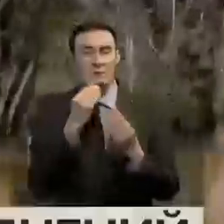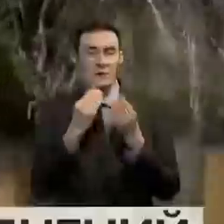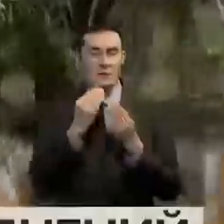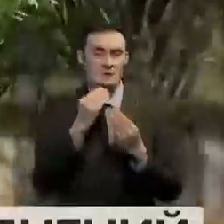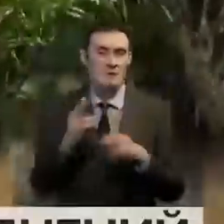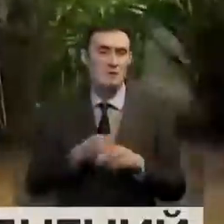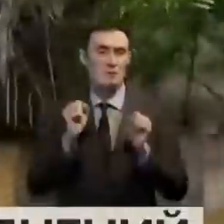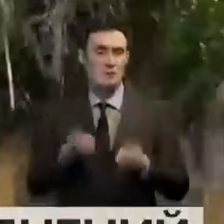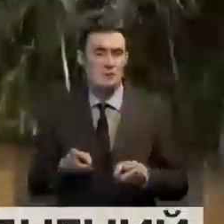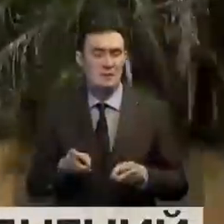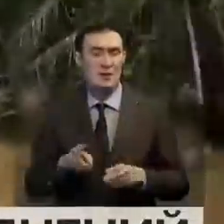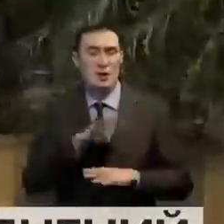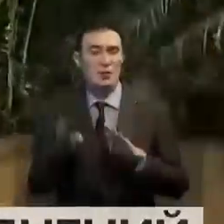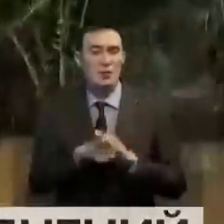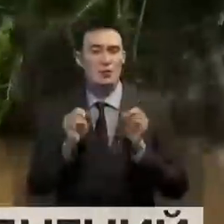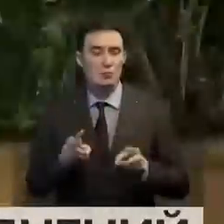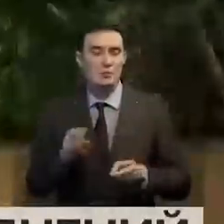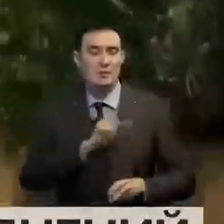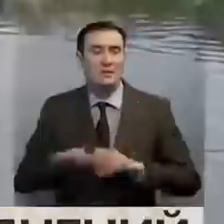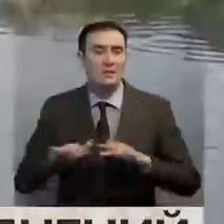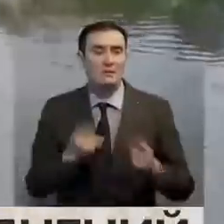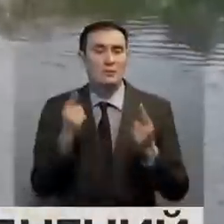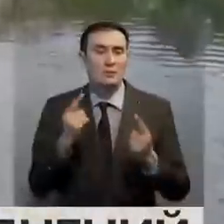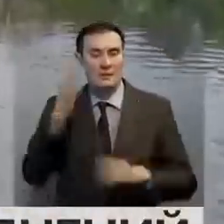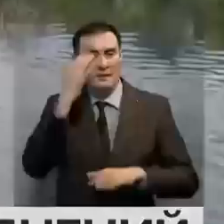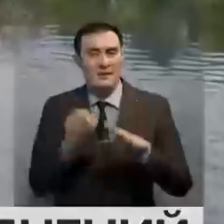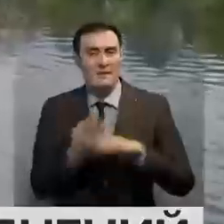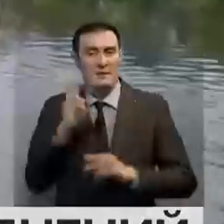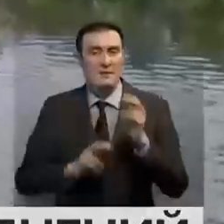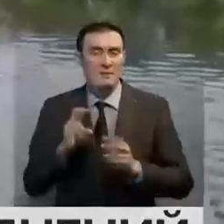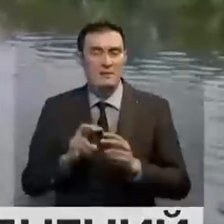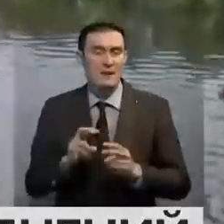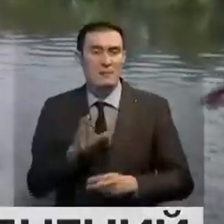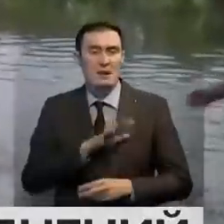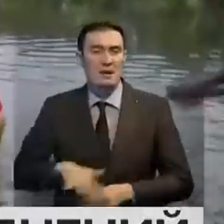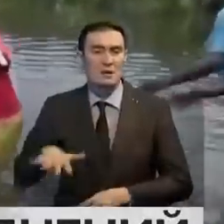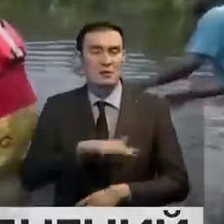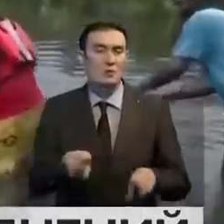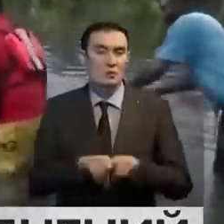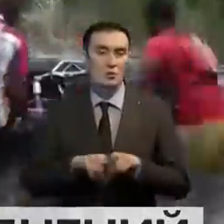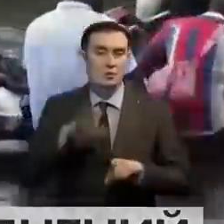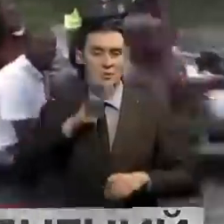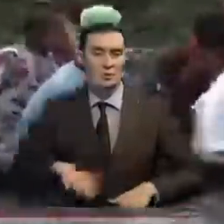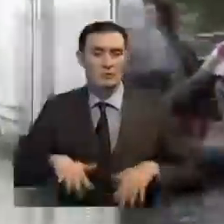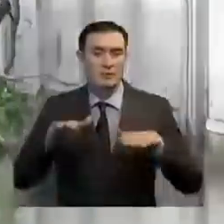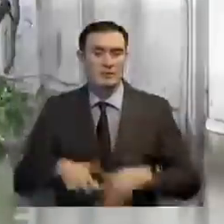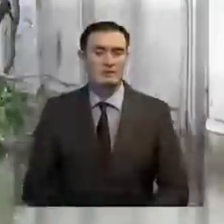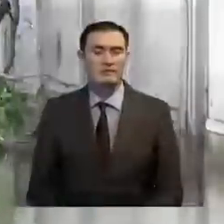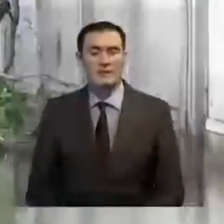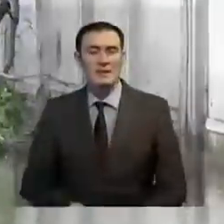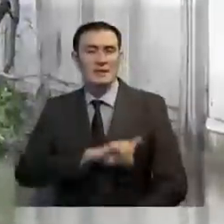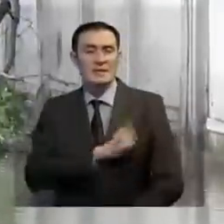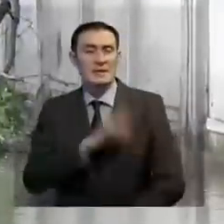продовольственной безопасности. Под угрозой и деятельность крупных нефтяных компаний. Богатые сырьем районы также затоплены.